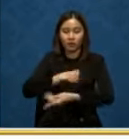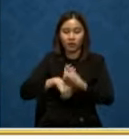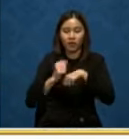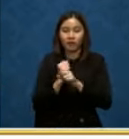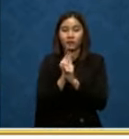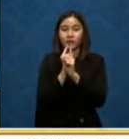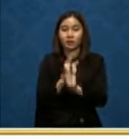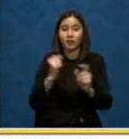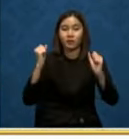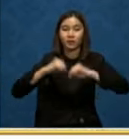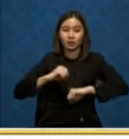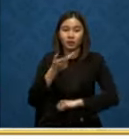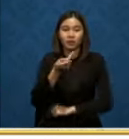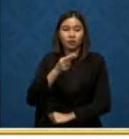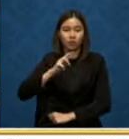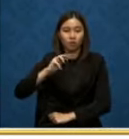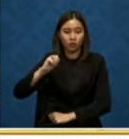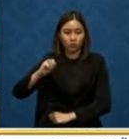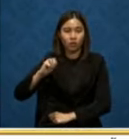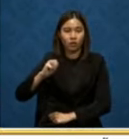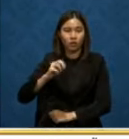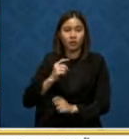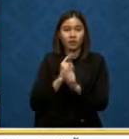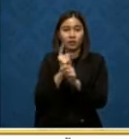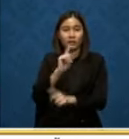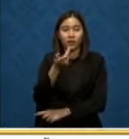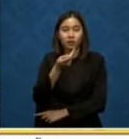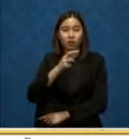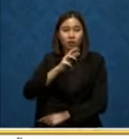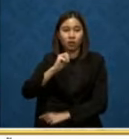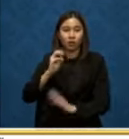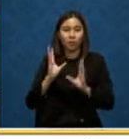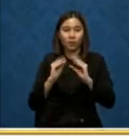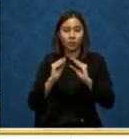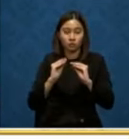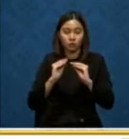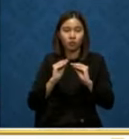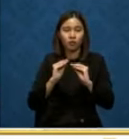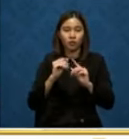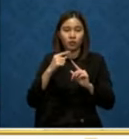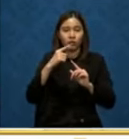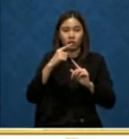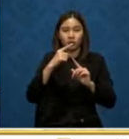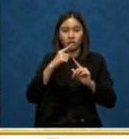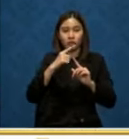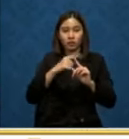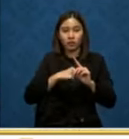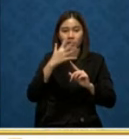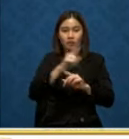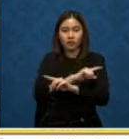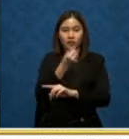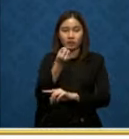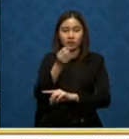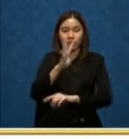มติคณะรัฐมนตรีตามที่คณะรัฐมนตรีได้ประชุมเมื่อวันที่ 14พฤษภาคม